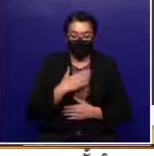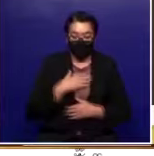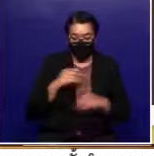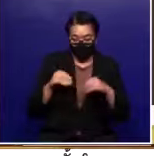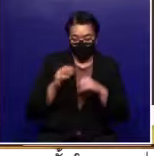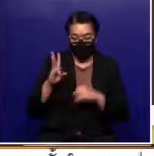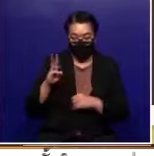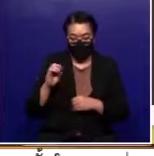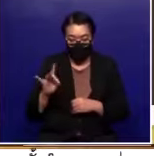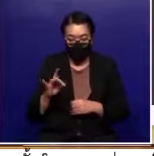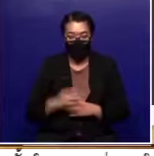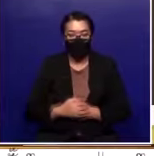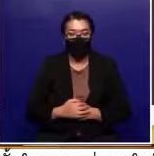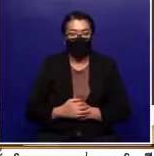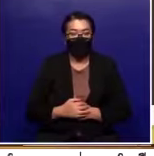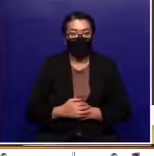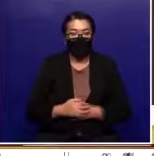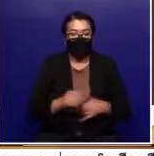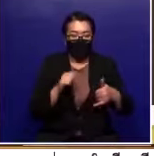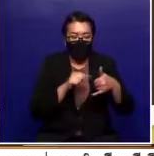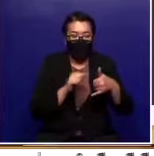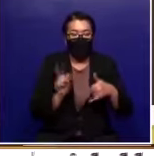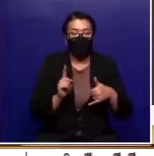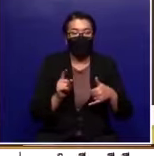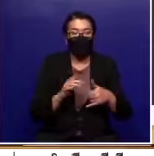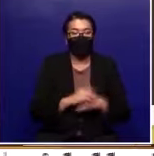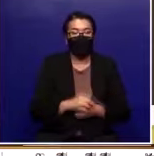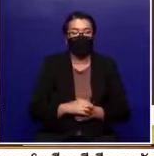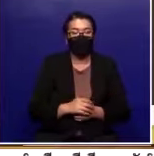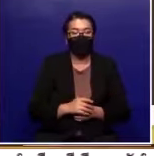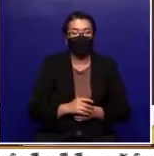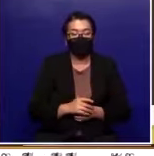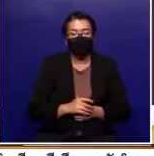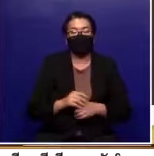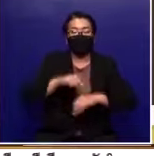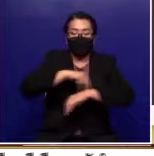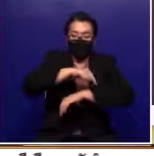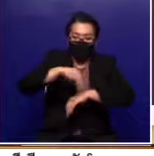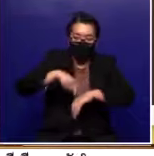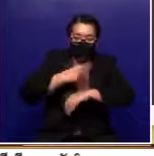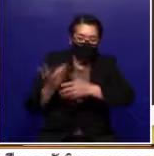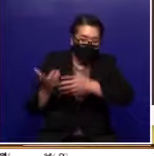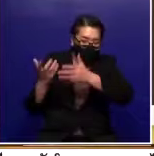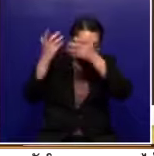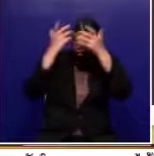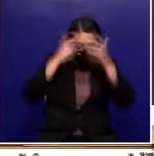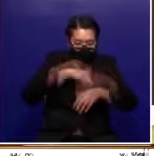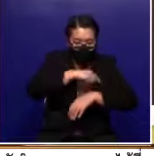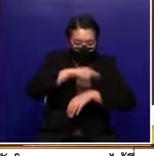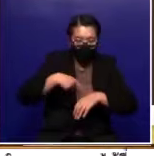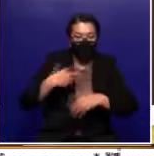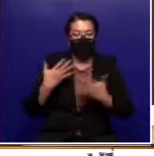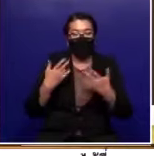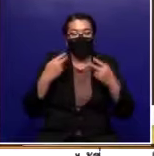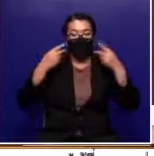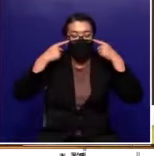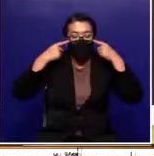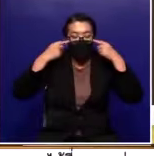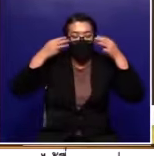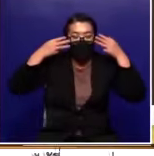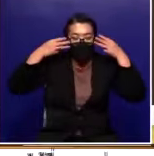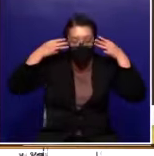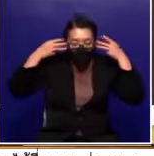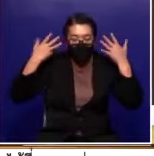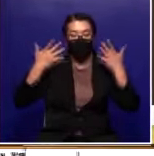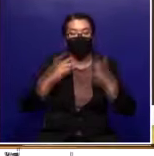ะไรครับคนเราหนีเรื่องนี้ไม่ได้ครับก็คือปีศาจแห่งการเวลาผมก็เริ่มมีตีนกาหน้าเริ่มย่นครับโบท็